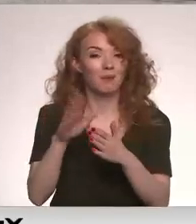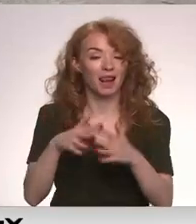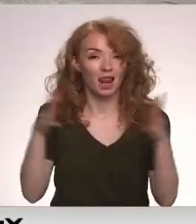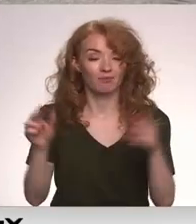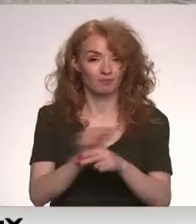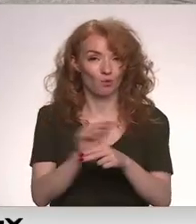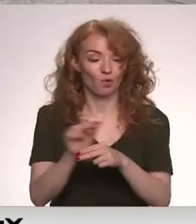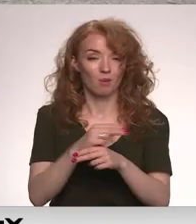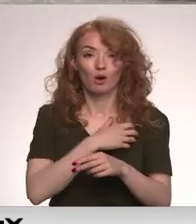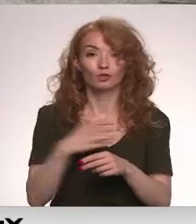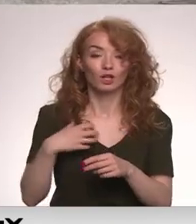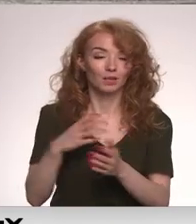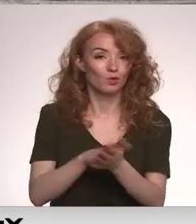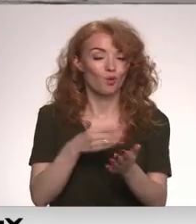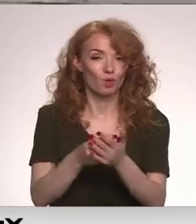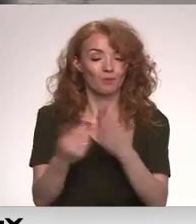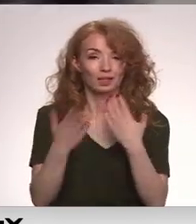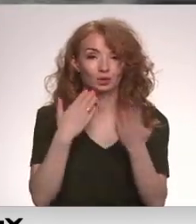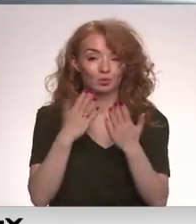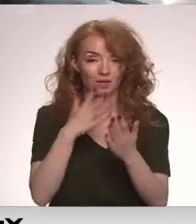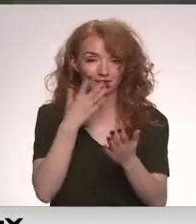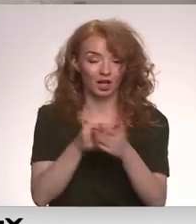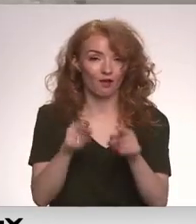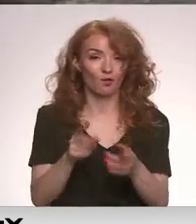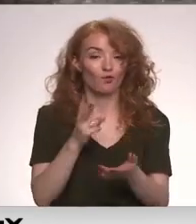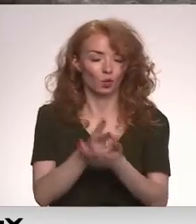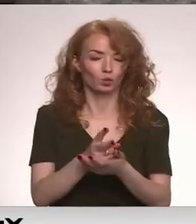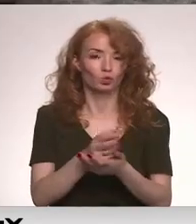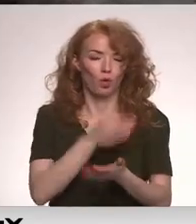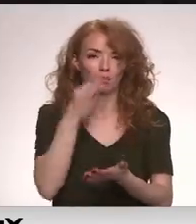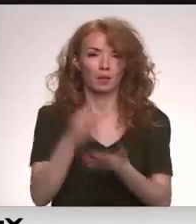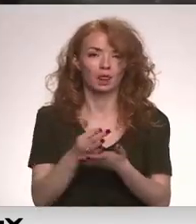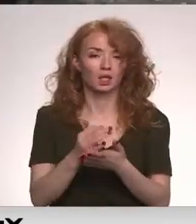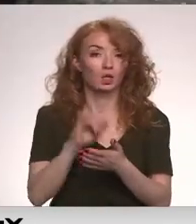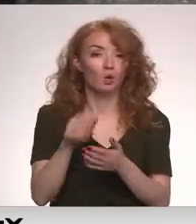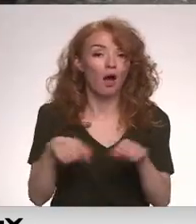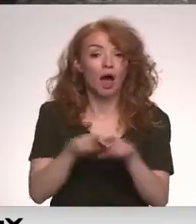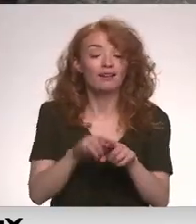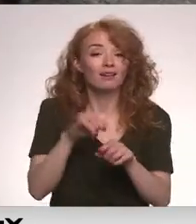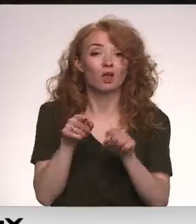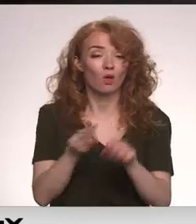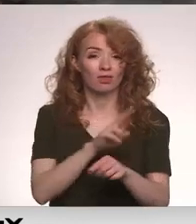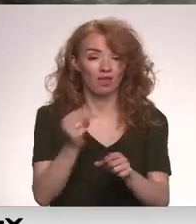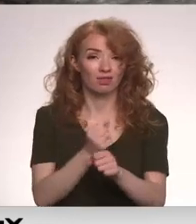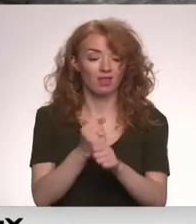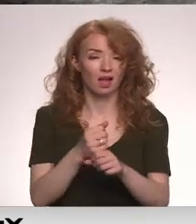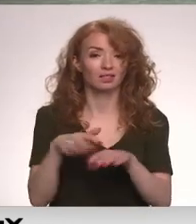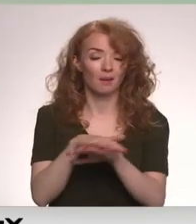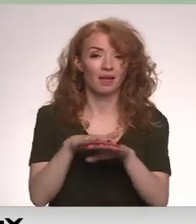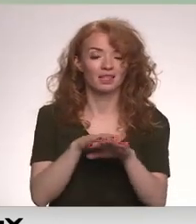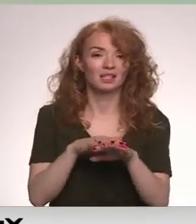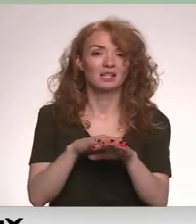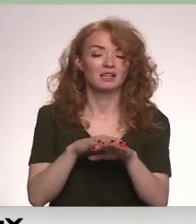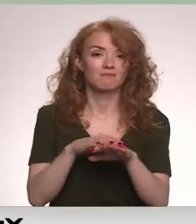Pašvaldības joprojām izturās pret šo savu funkciju pietiekam atbildīgi, jo pat arī tad, ja to nedarīs, sabiedrības spiediens